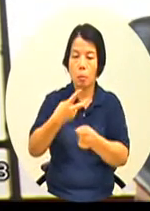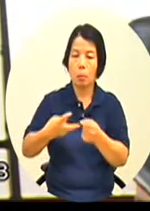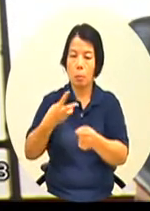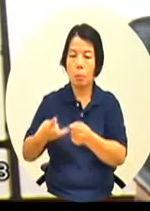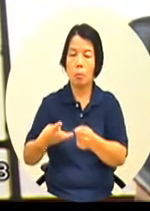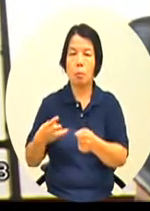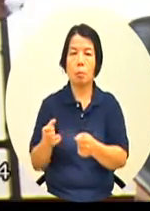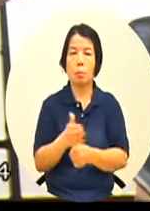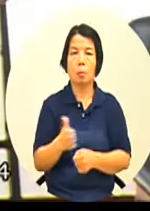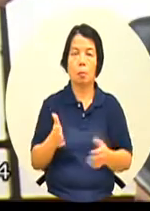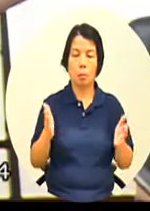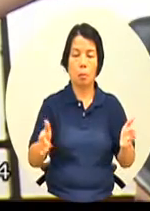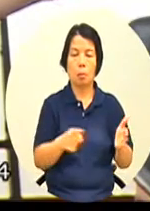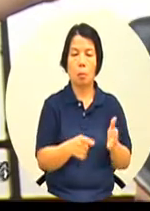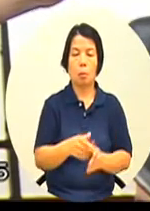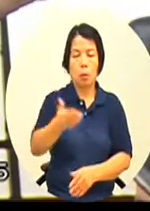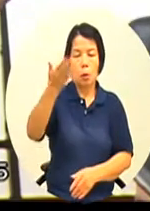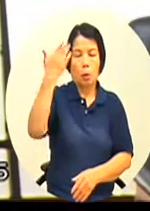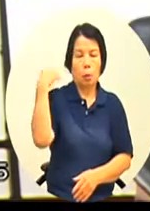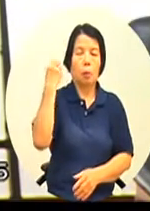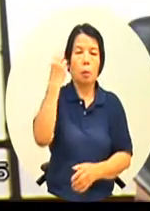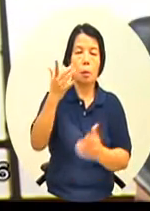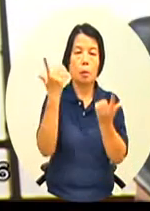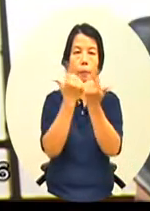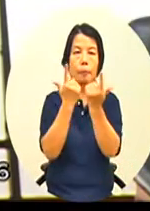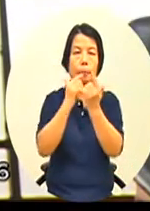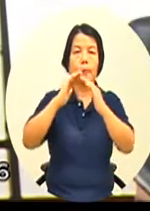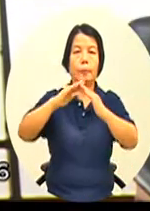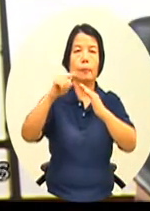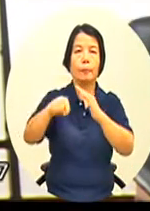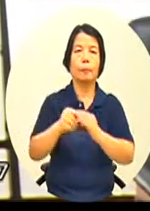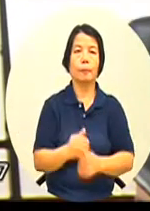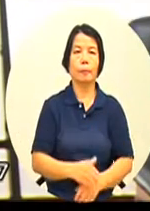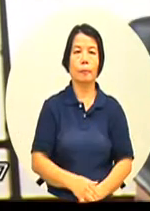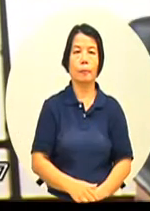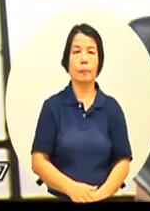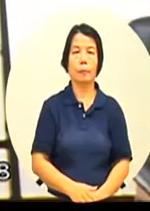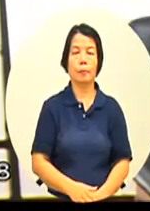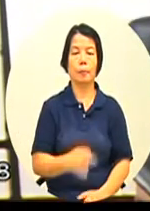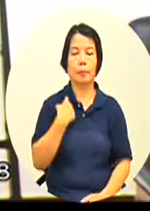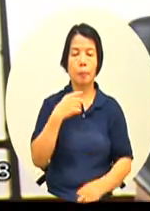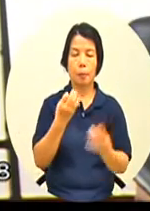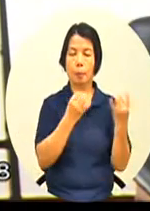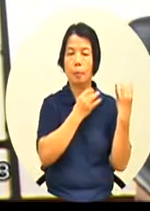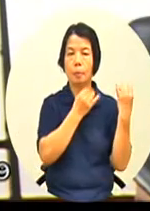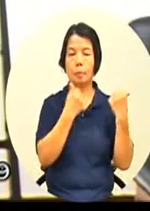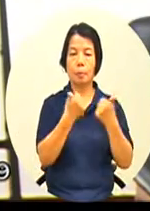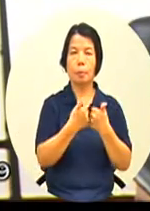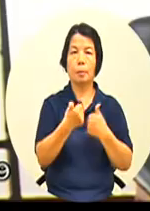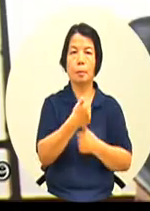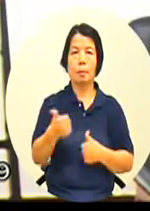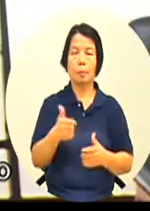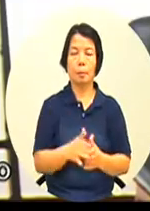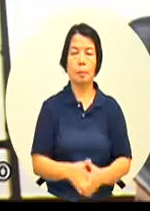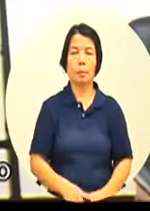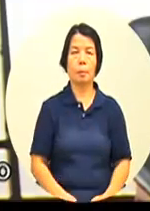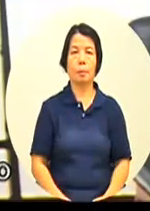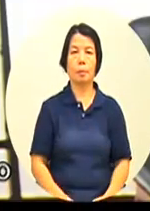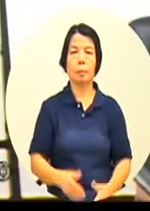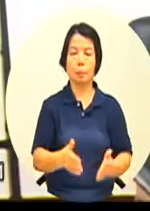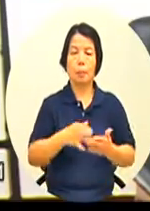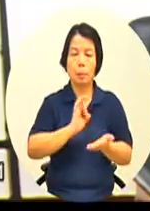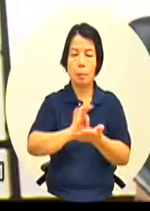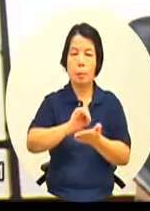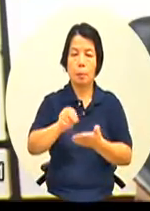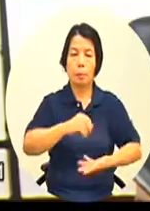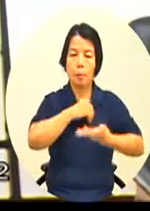两三年内。最早好像是新北市哦，那个刚刚那个我们萧议员的投影片有看到，那陈议员一起用一些建